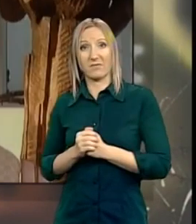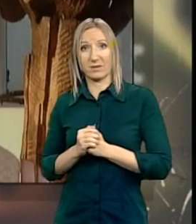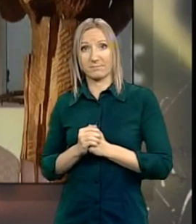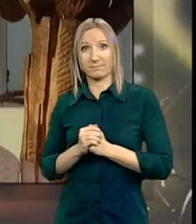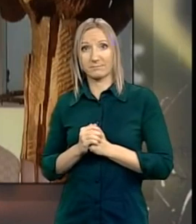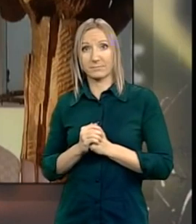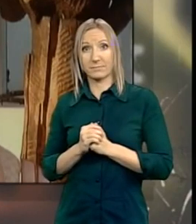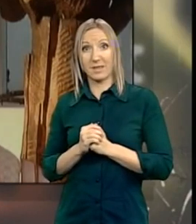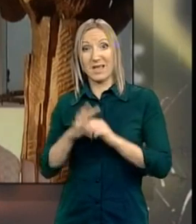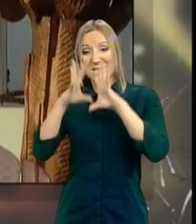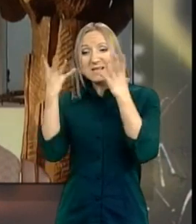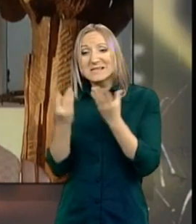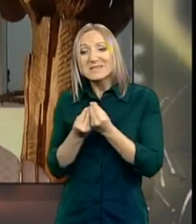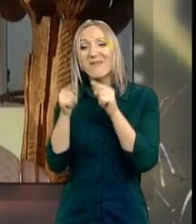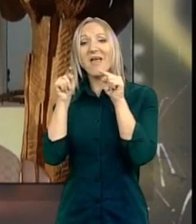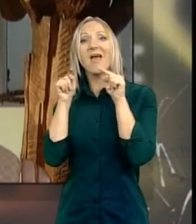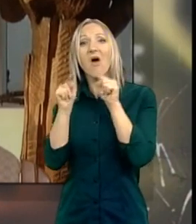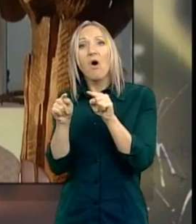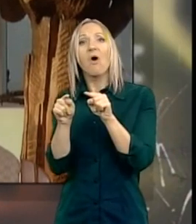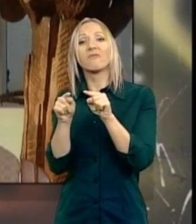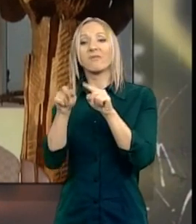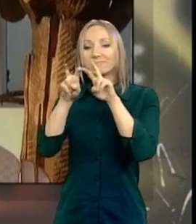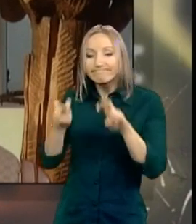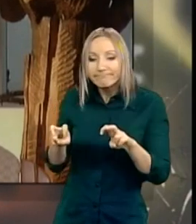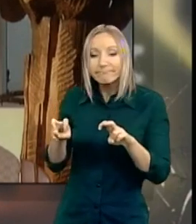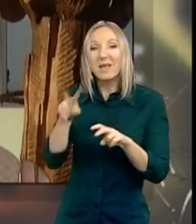napomenula, sve ove dijagnostike, kako prenatalne, tako i